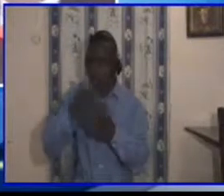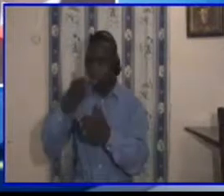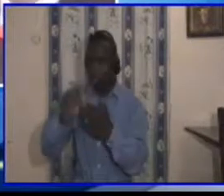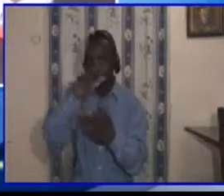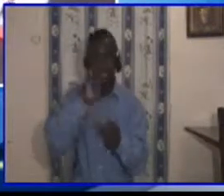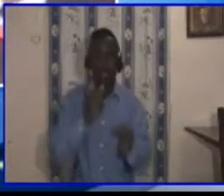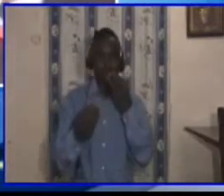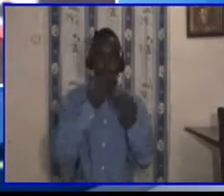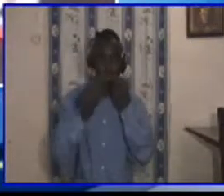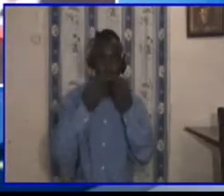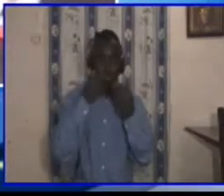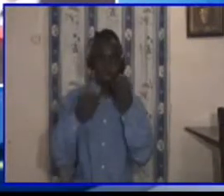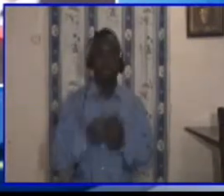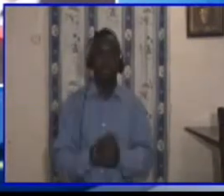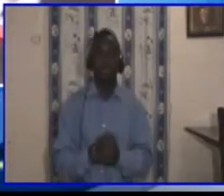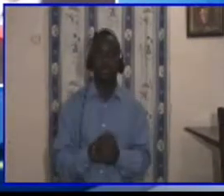cibo